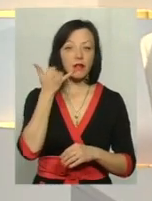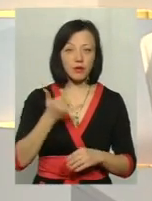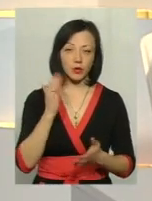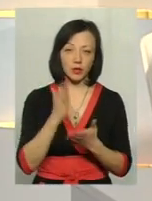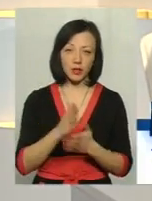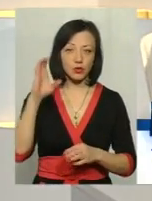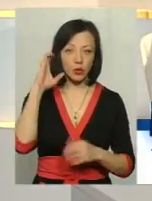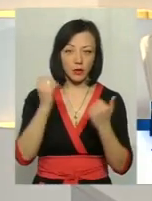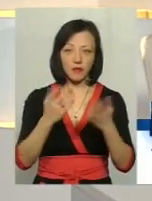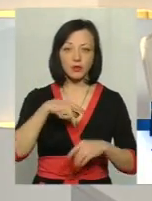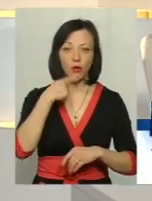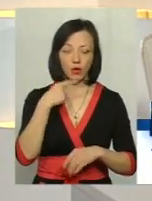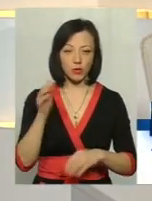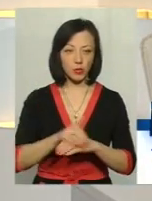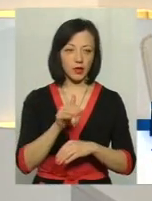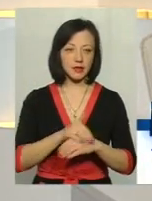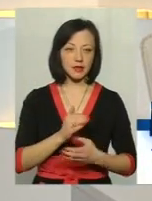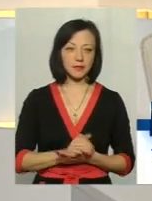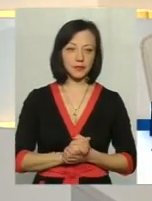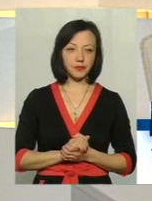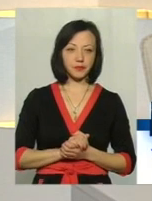дзвінок. Слухаємо вас. Говоріть, будь ласка.